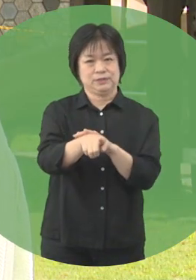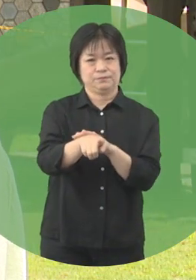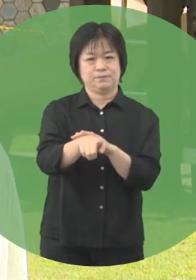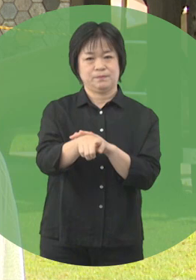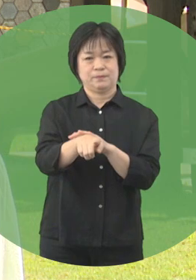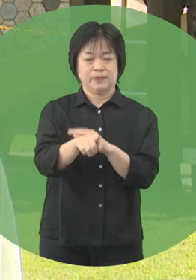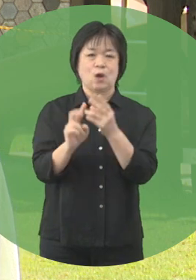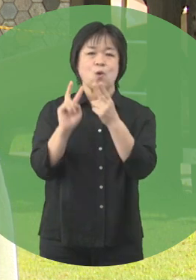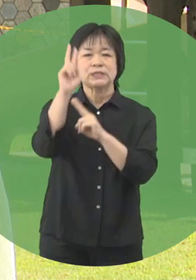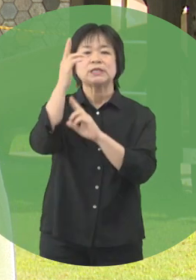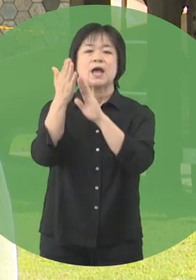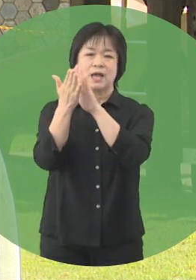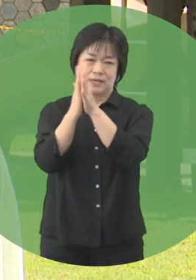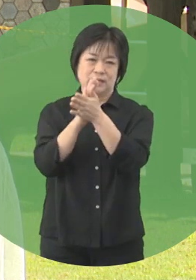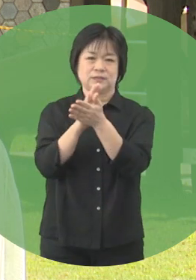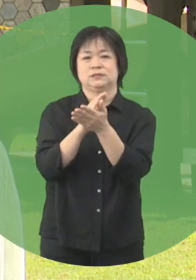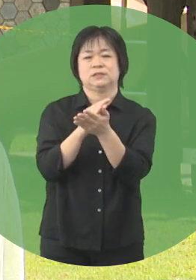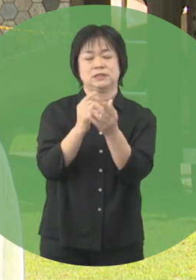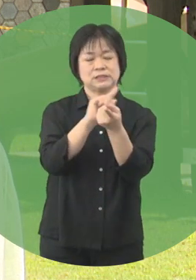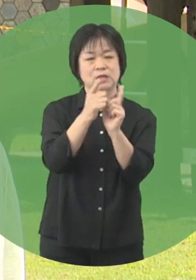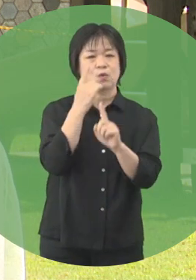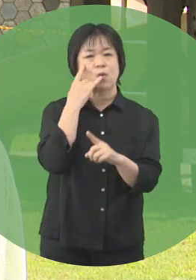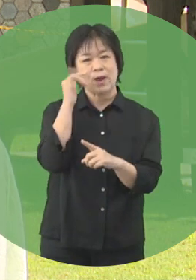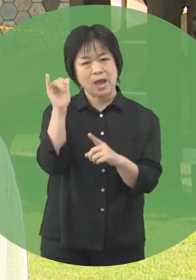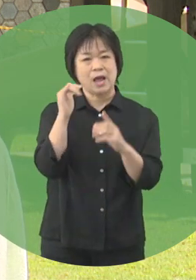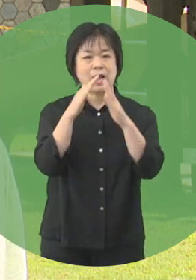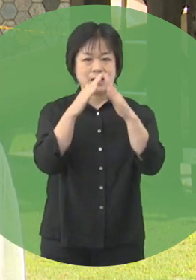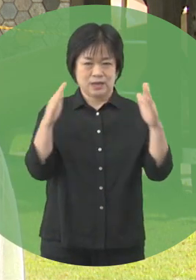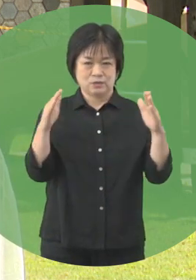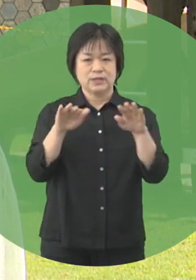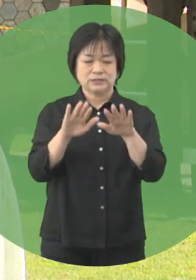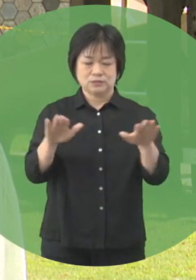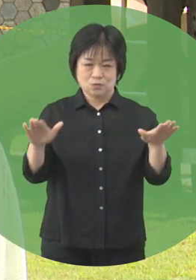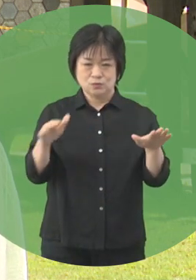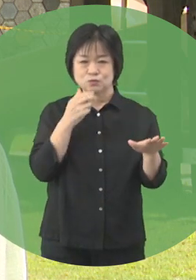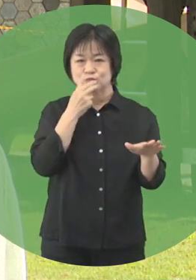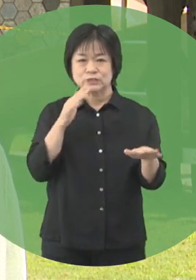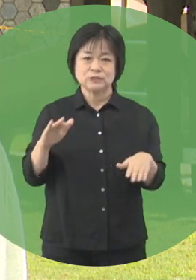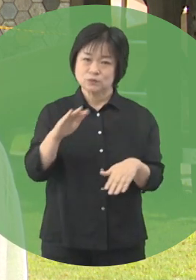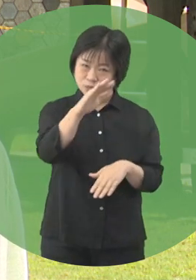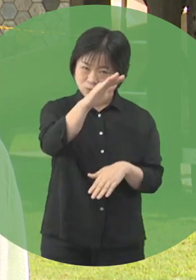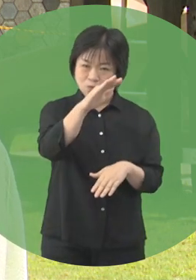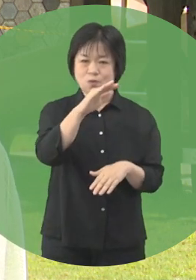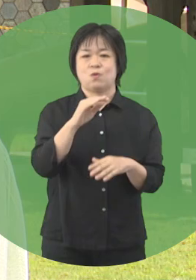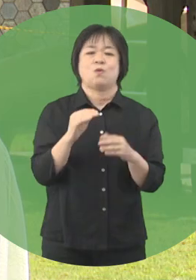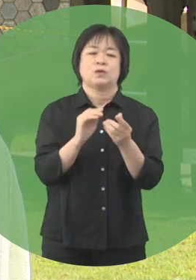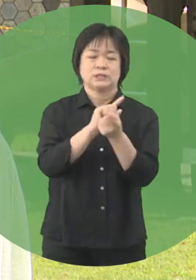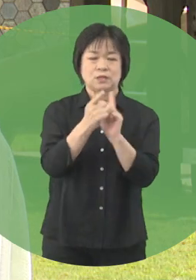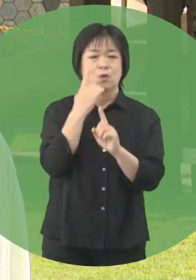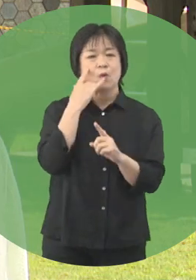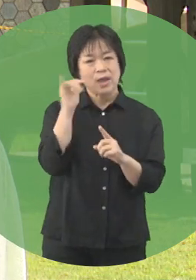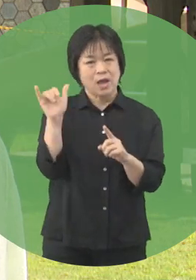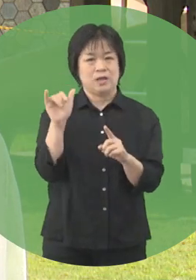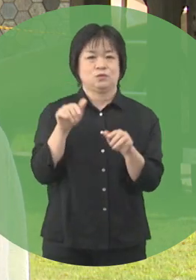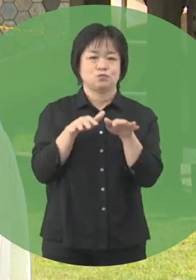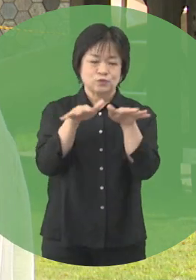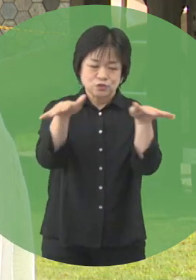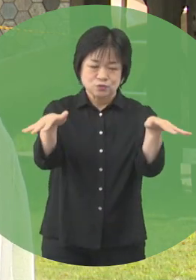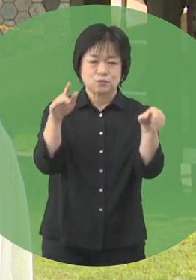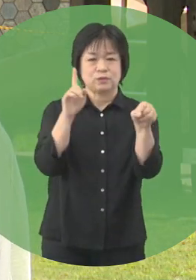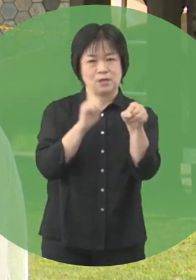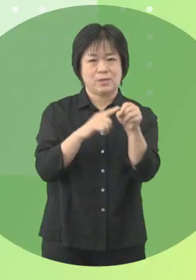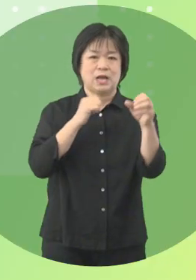沖縄県里親会は児童の福祉の増進と里親制度の復旧発展のために活動しています